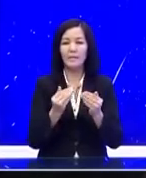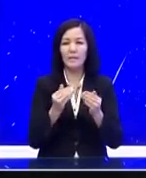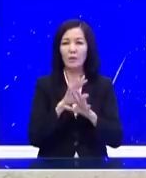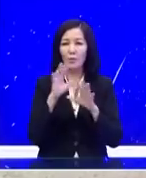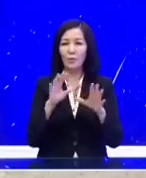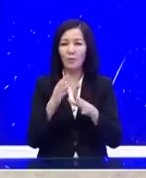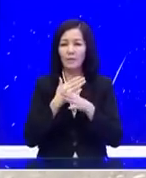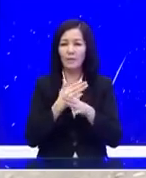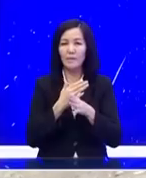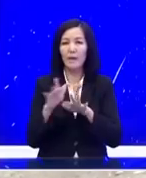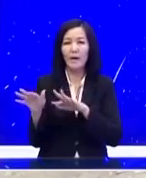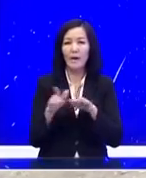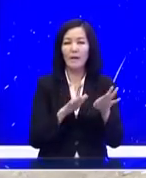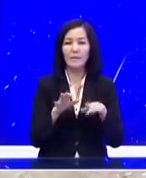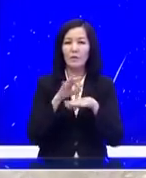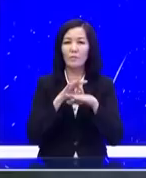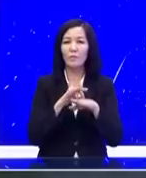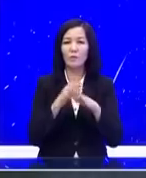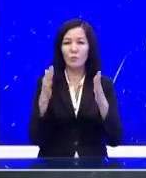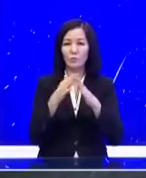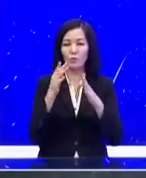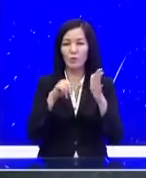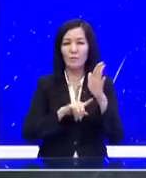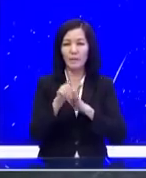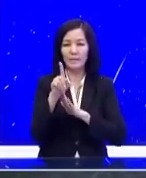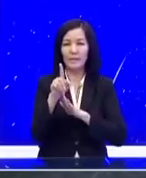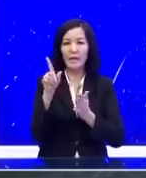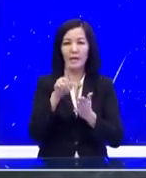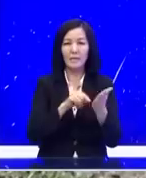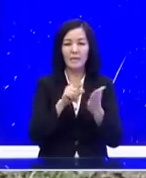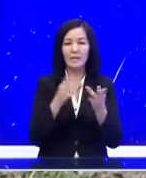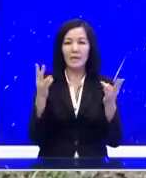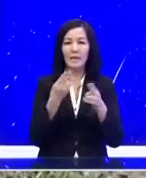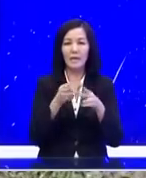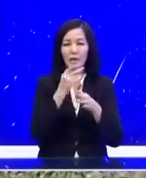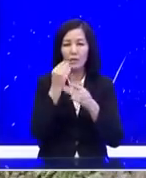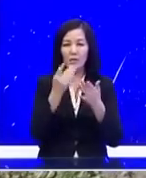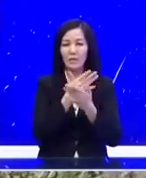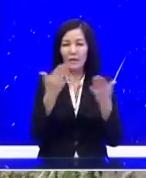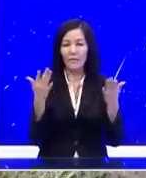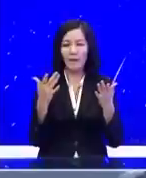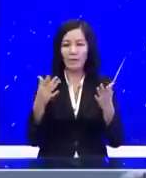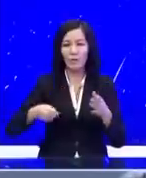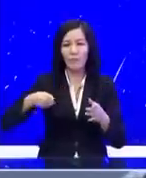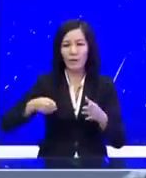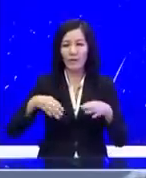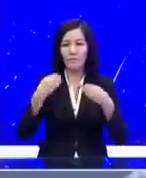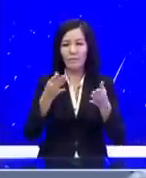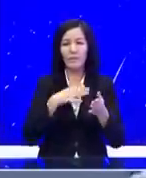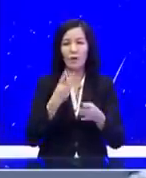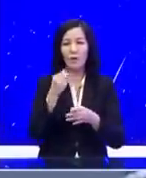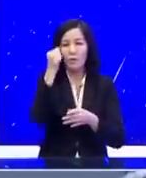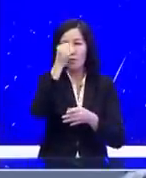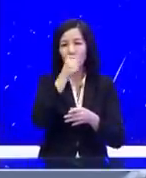қарайласып отыр. Акция ұйымдастырушылары шараны осы үйден бастады. Зейнеткерге ең қажетті азық-түлік пакетін табыстады. Үш жылдан бері